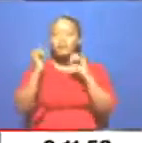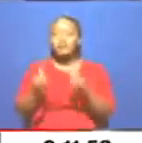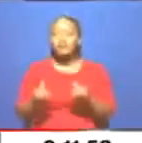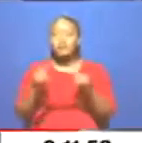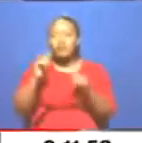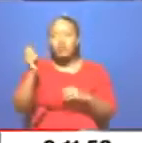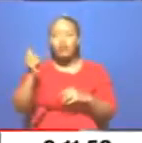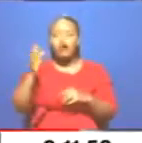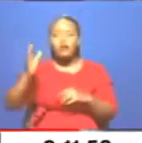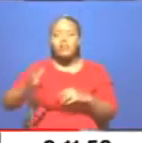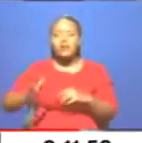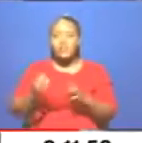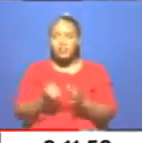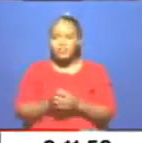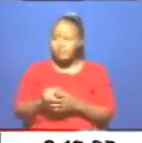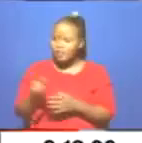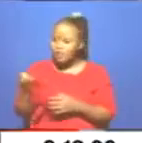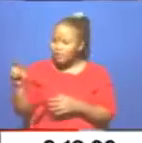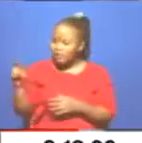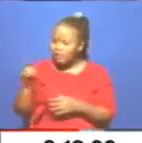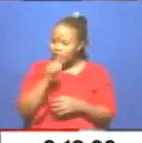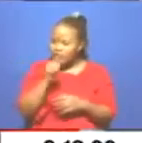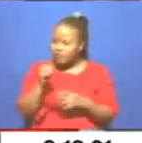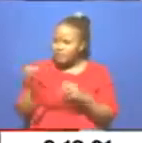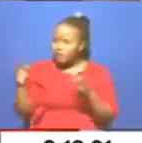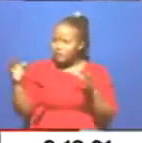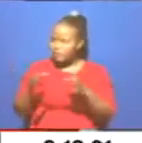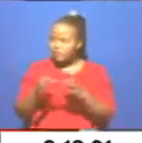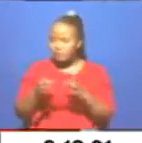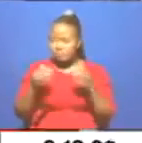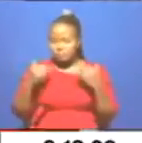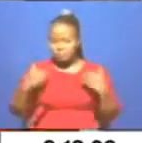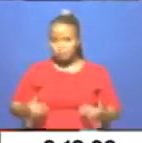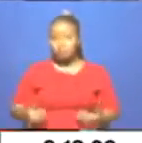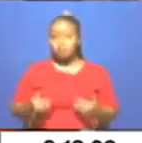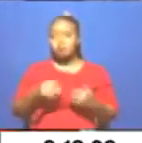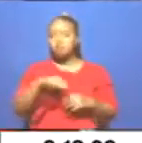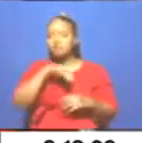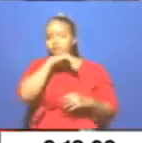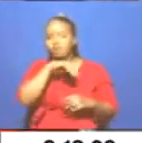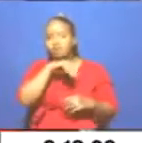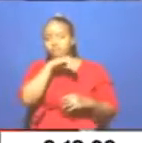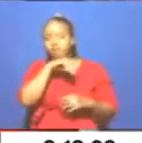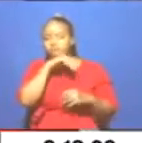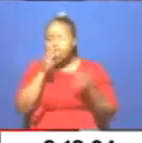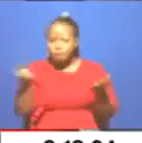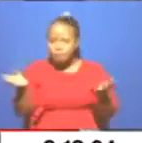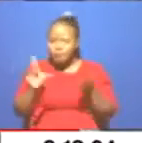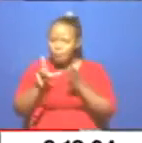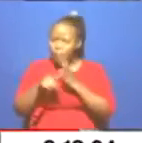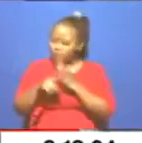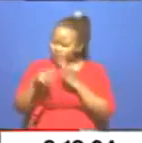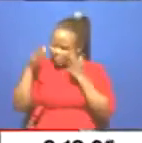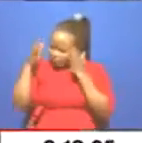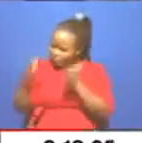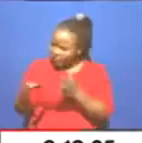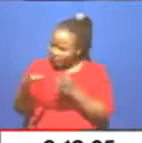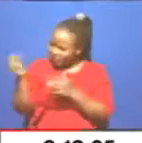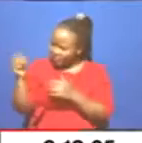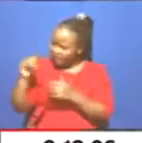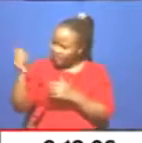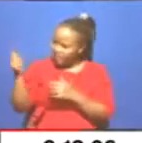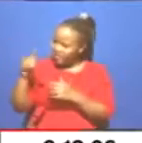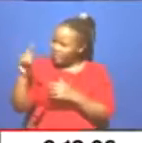Ukiangalia timu yetu hivi, uangalie timu ya baba, na uangalie wale wengine.